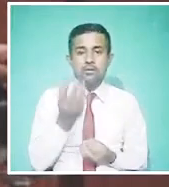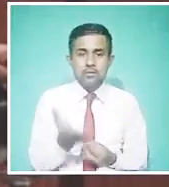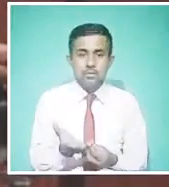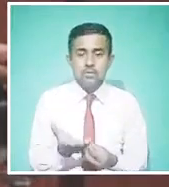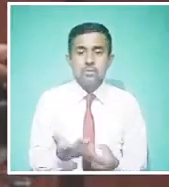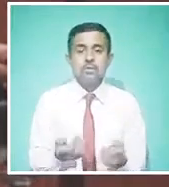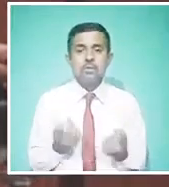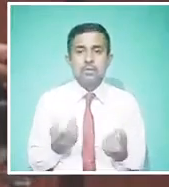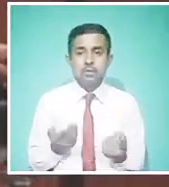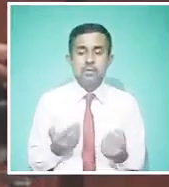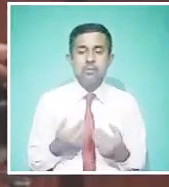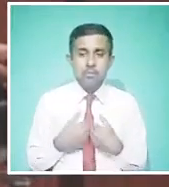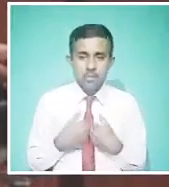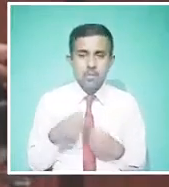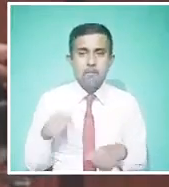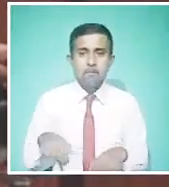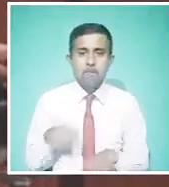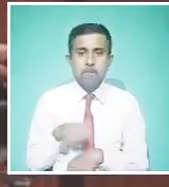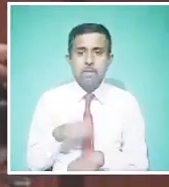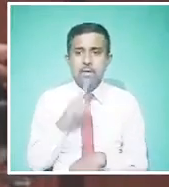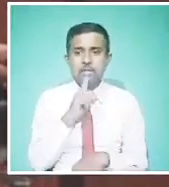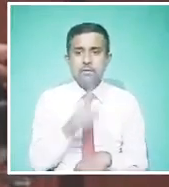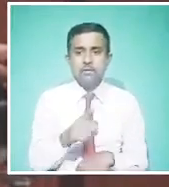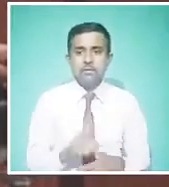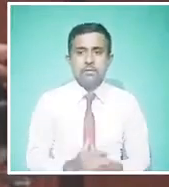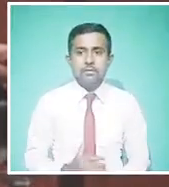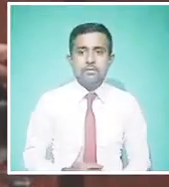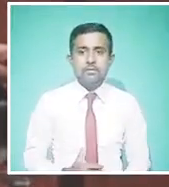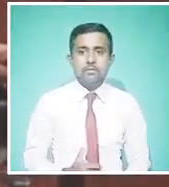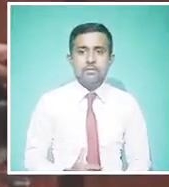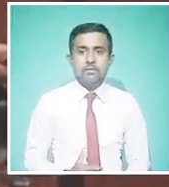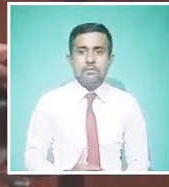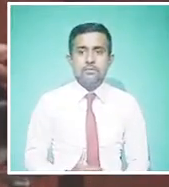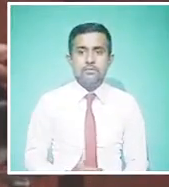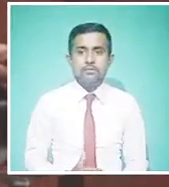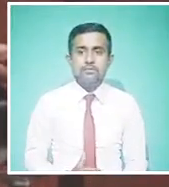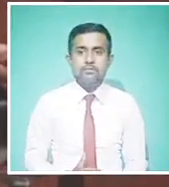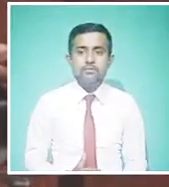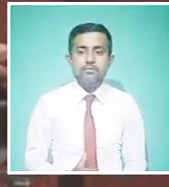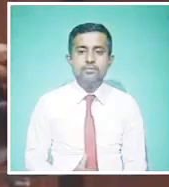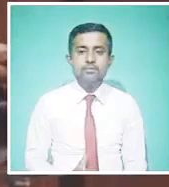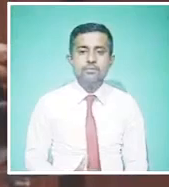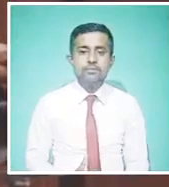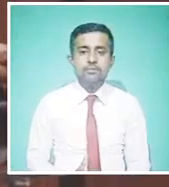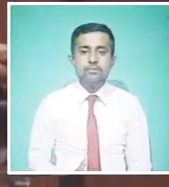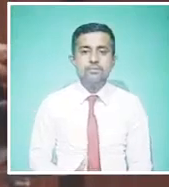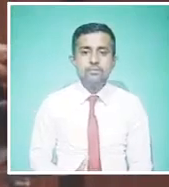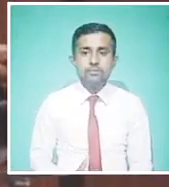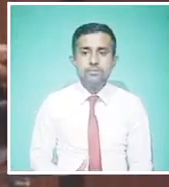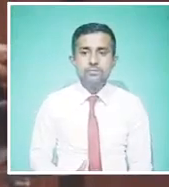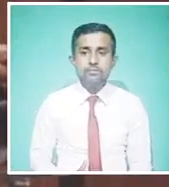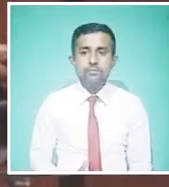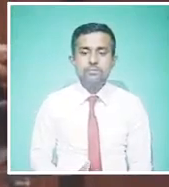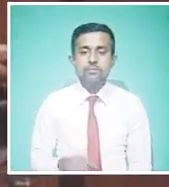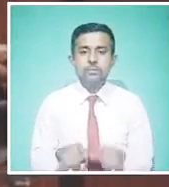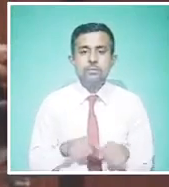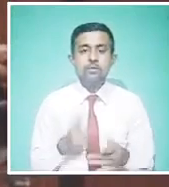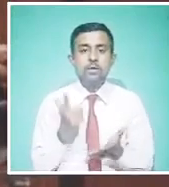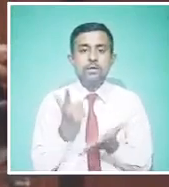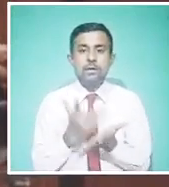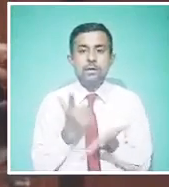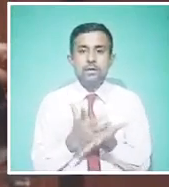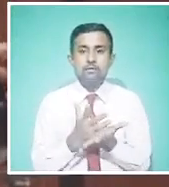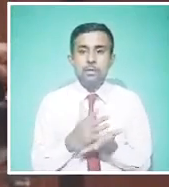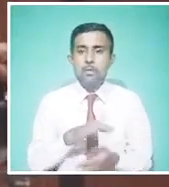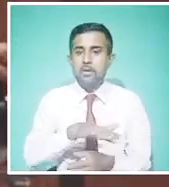கேட்டுக்கொள்கின்றேன். இங்கே விவசாயிகளின் பிரச்சனை சம்பந்தமாக, இன்று அதேபோல் மீனவர்களினுடைய பிரச்சனைகள் சம்பந்தமாக